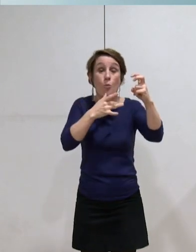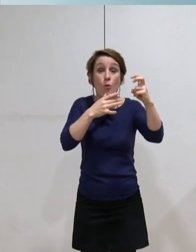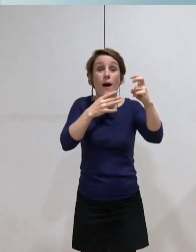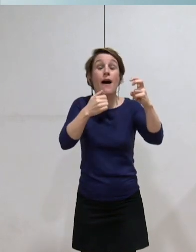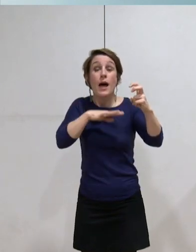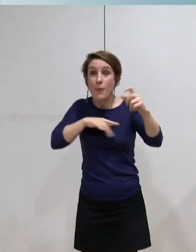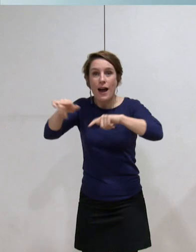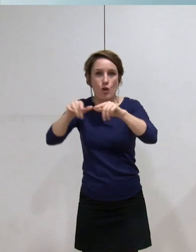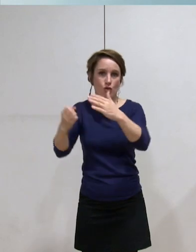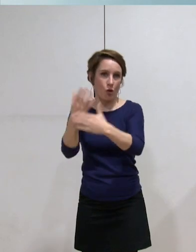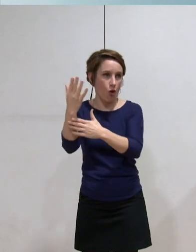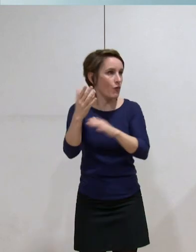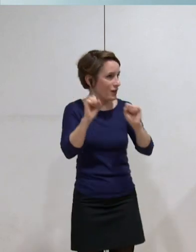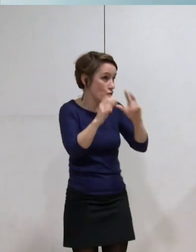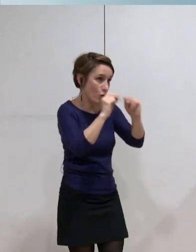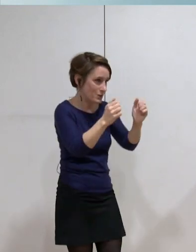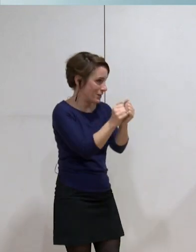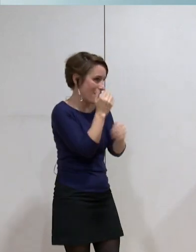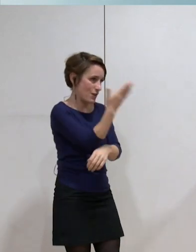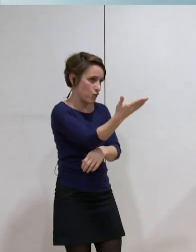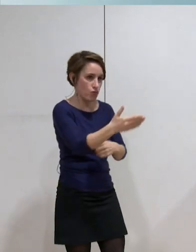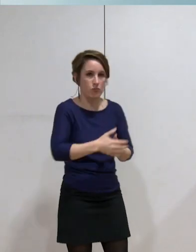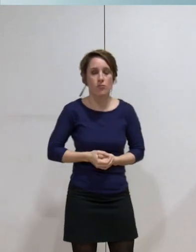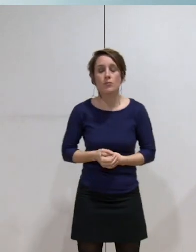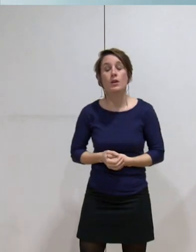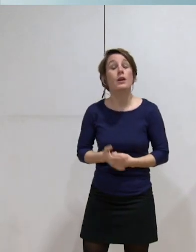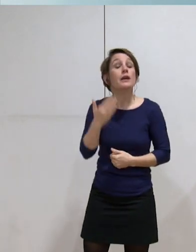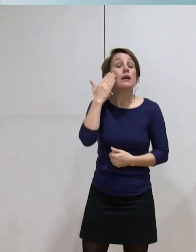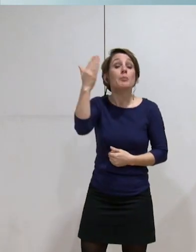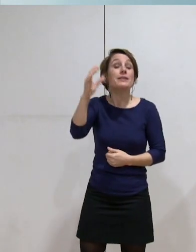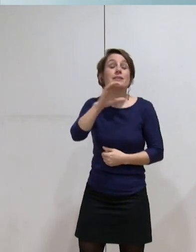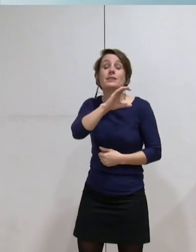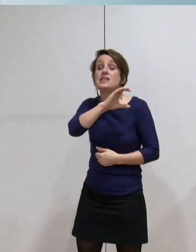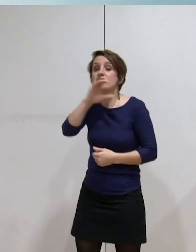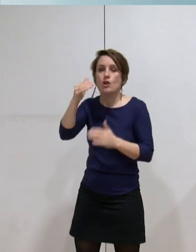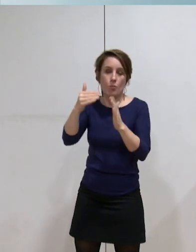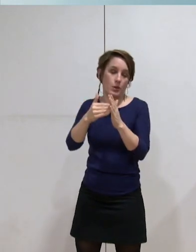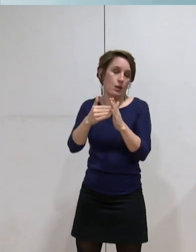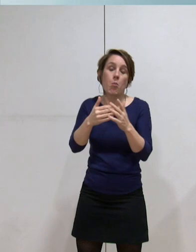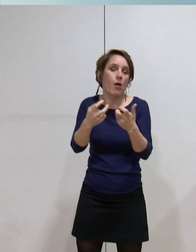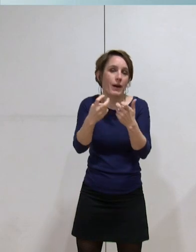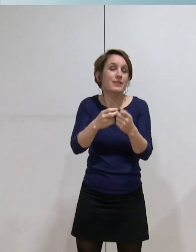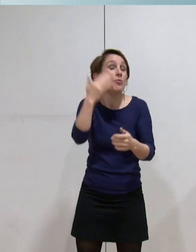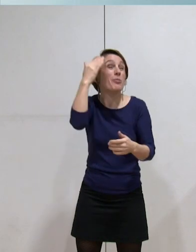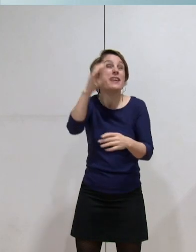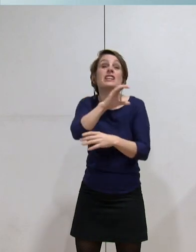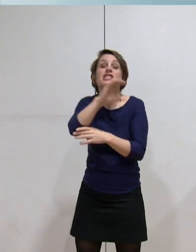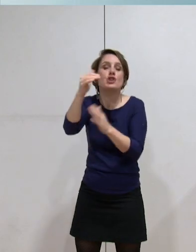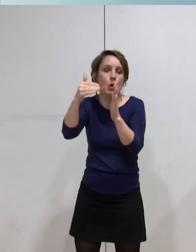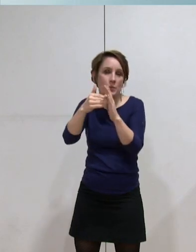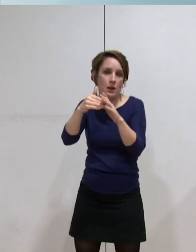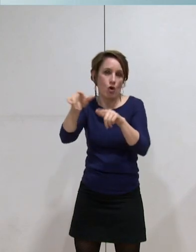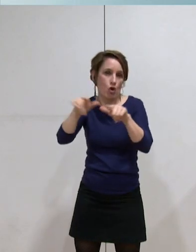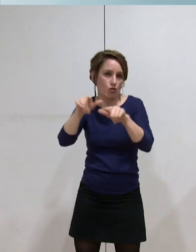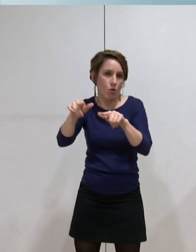je vais faire la démonstration avec vous si nous avions 100000 pour simplifier les chiffres 100000 logements en pratique on en a un peu plus